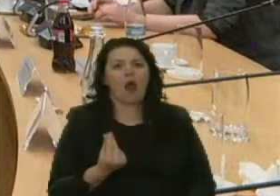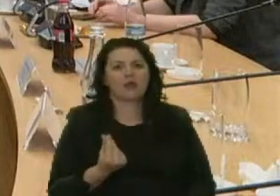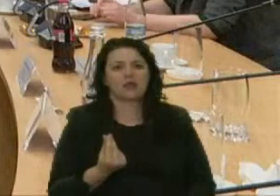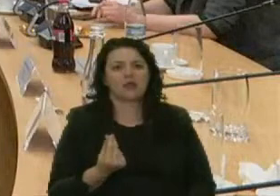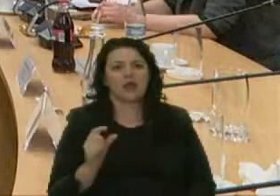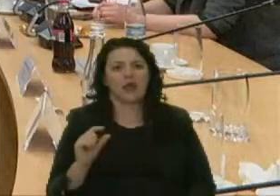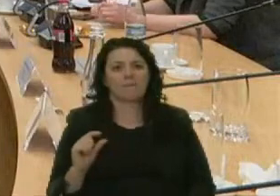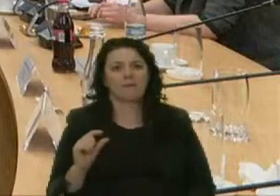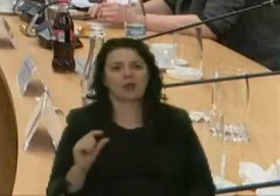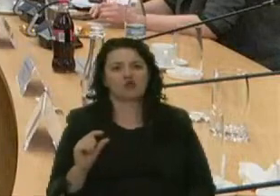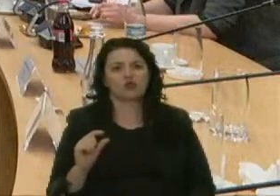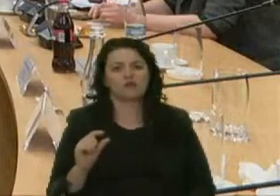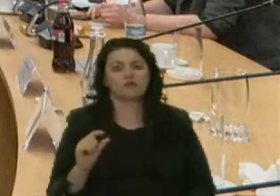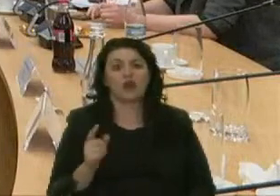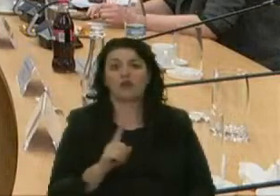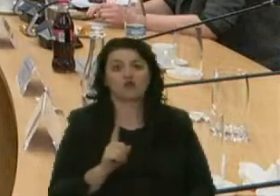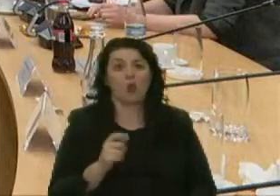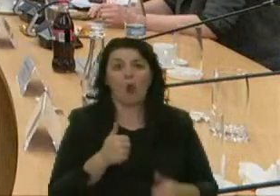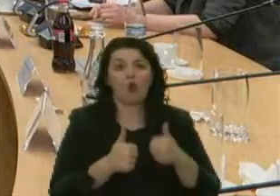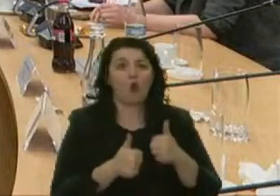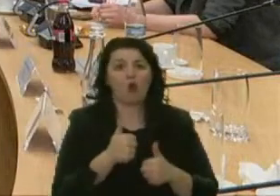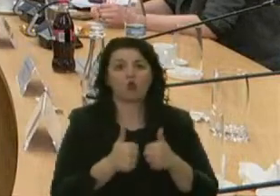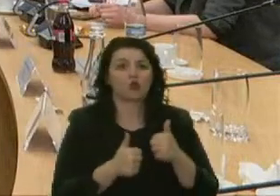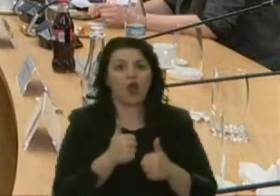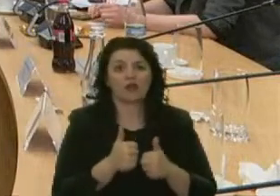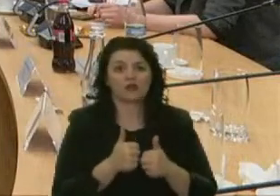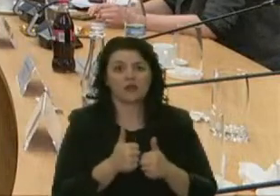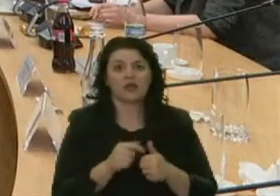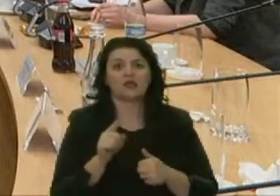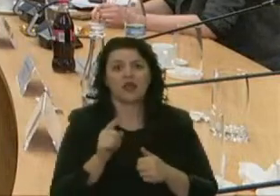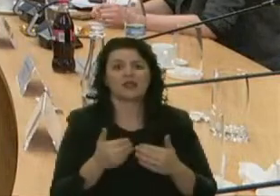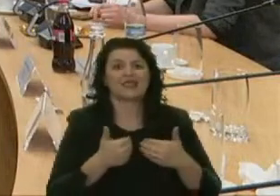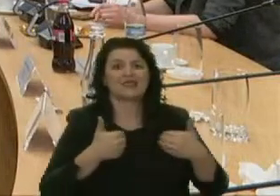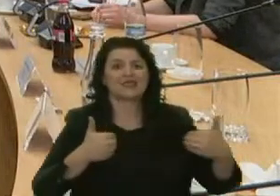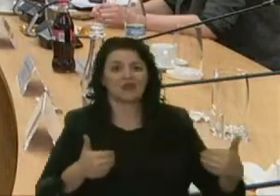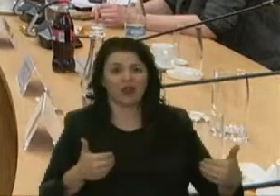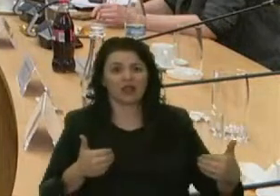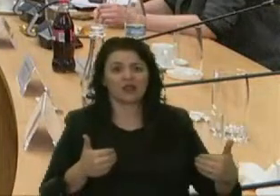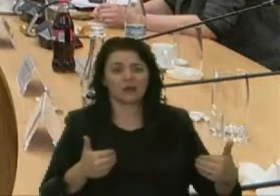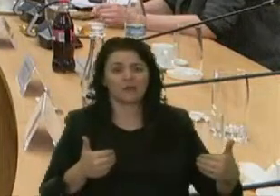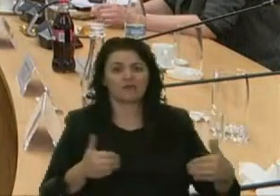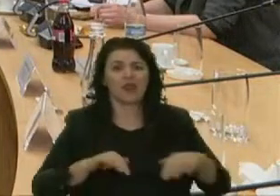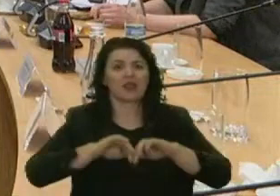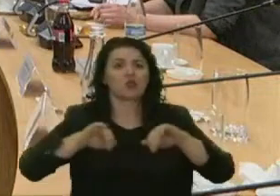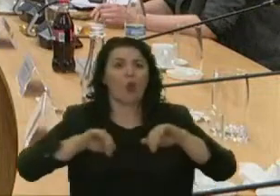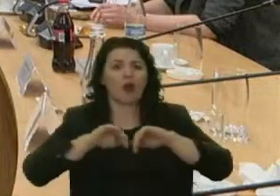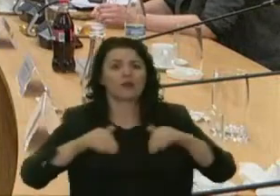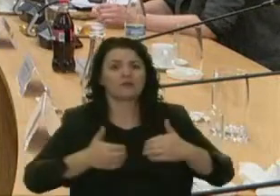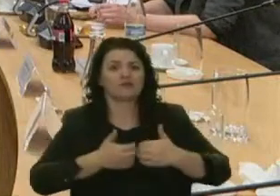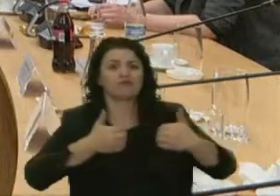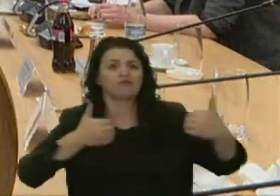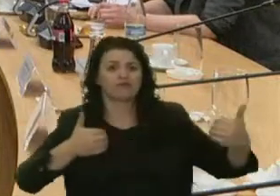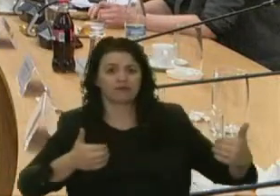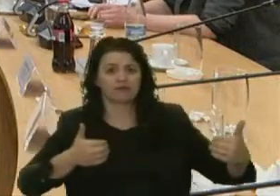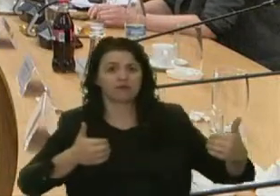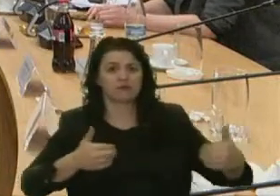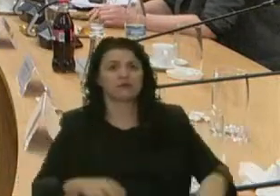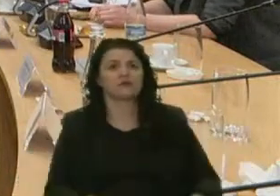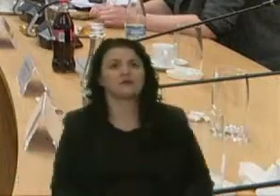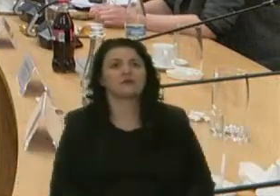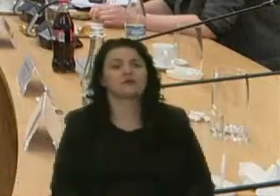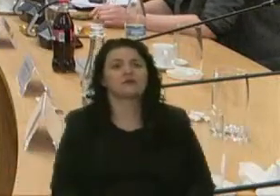ăia mici au bani pentru că ei nu concurează ei sunt în piscine diferite ei înoată în piscine diferite înțelegeți